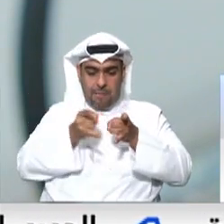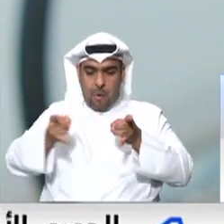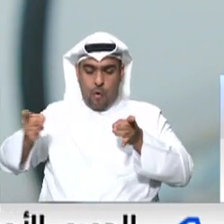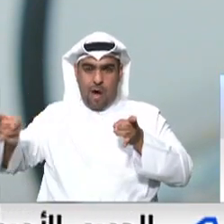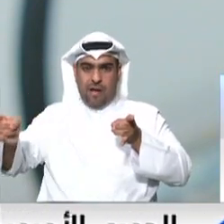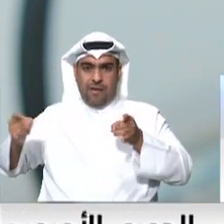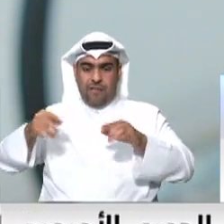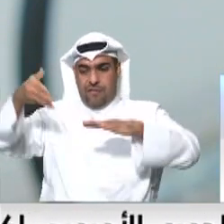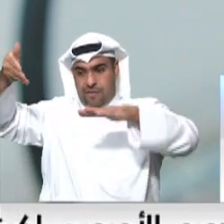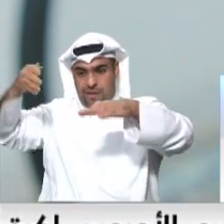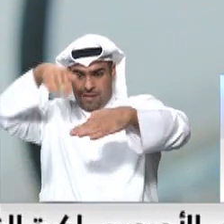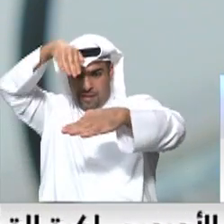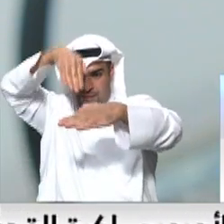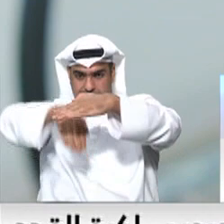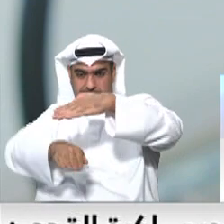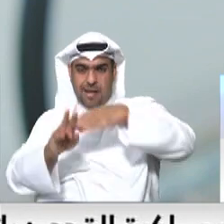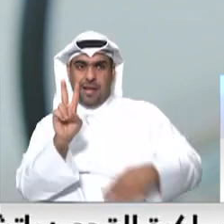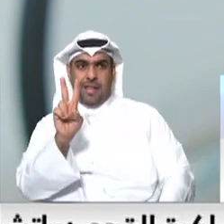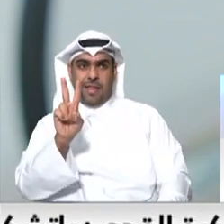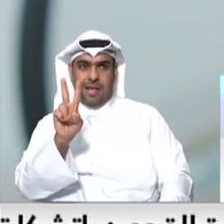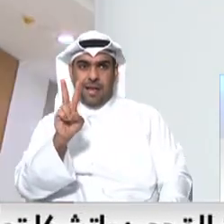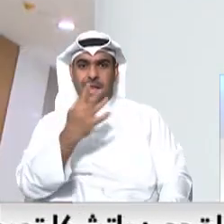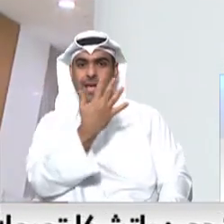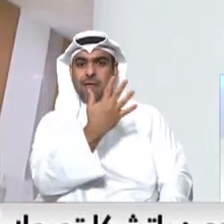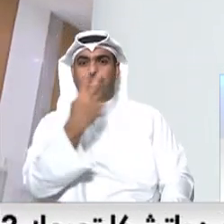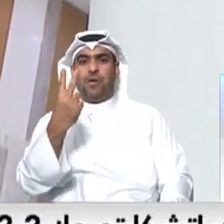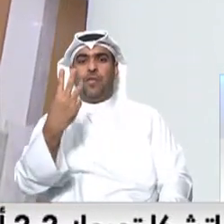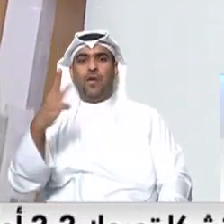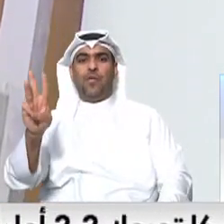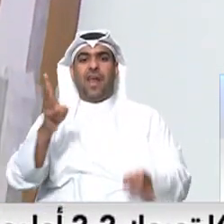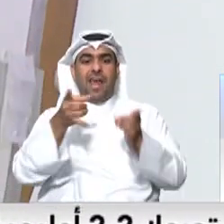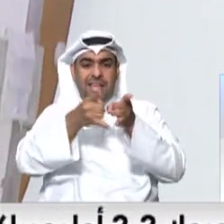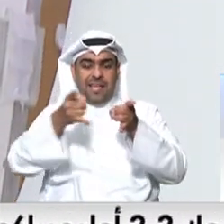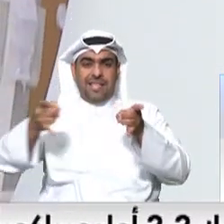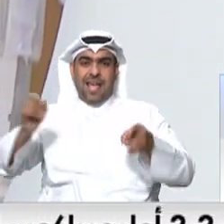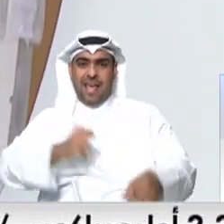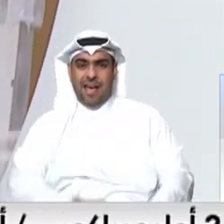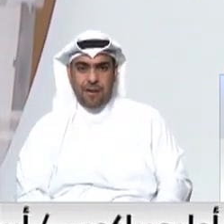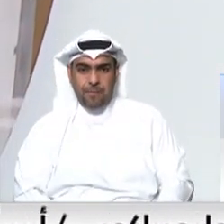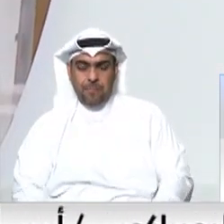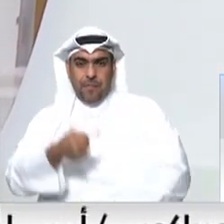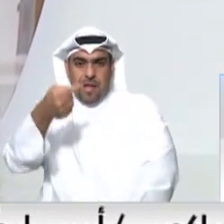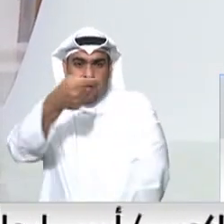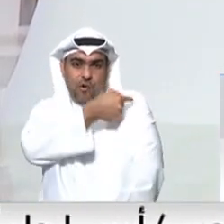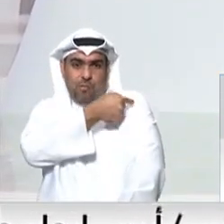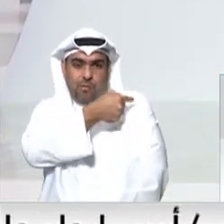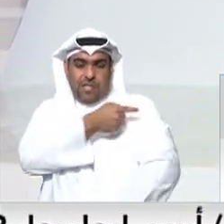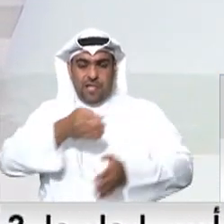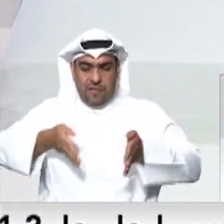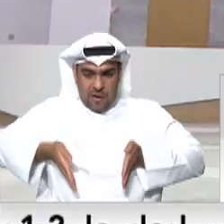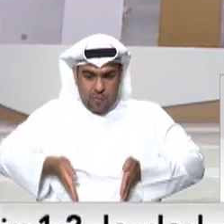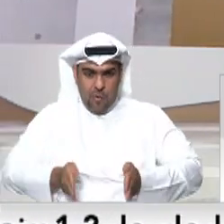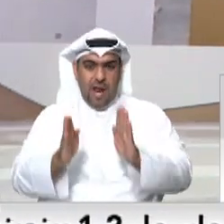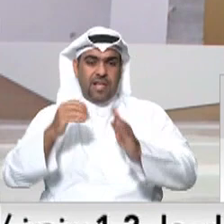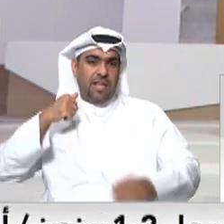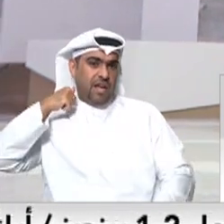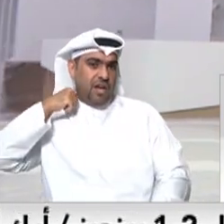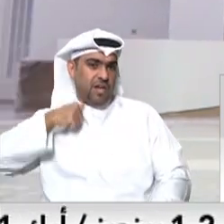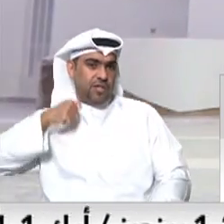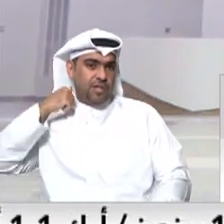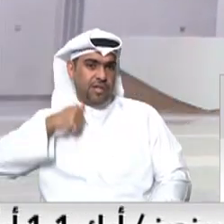يتسع 532 موقف سيارة. مشروع مستشفى الولادة الجديد يعكس نموذجا معماريا فنيا